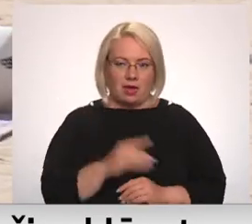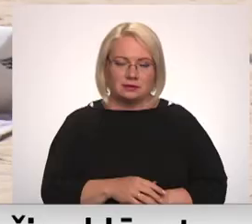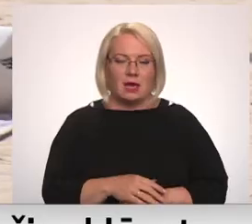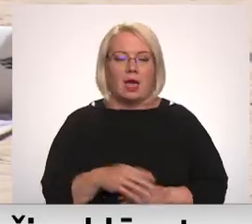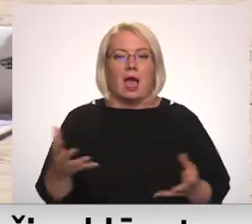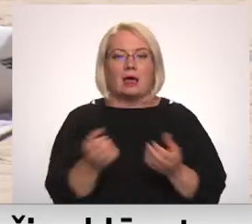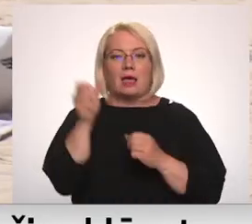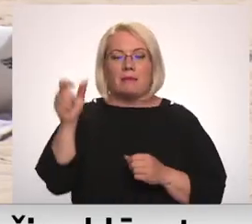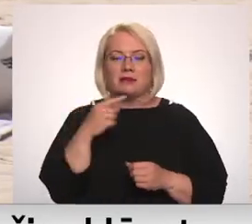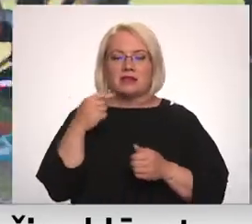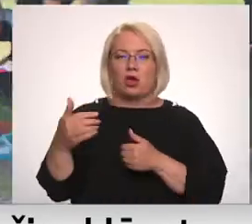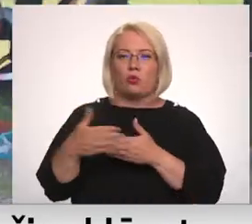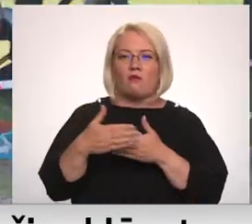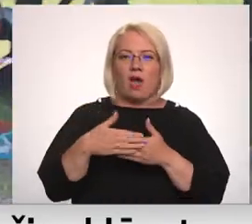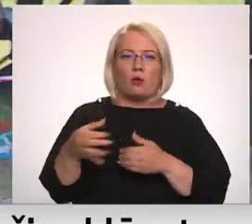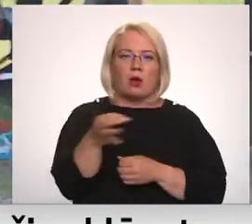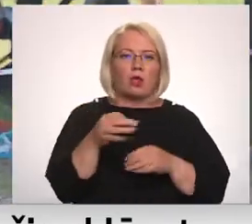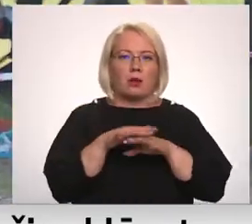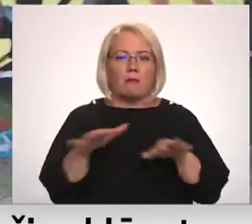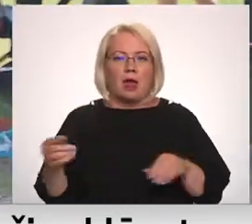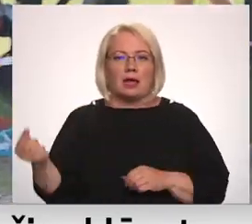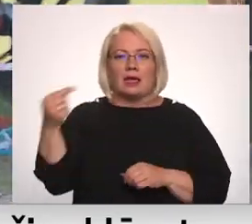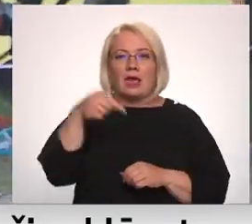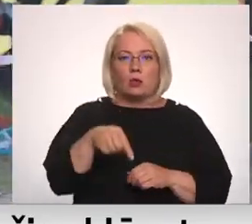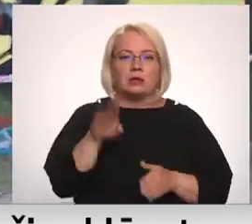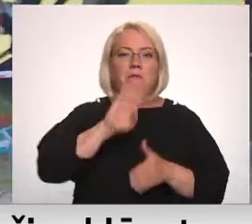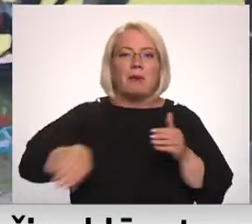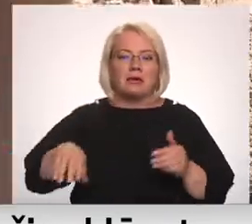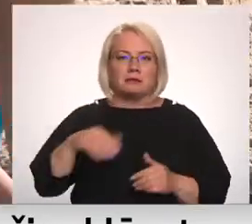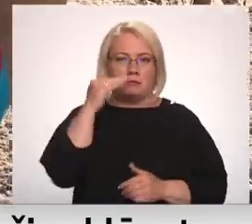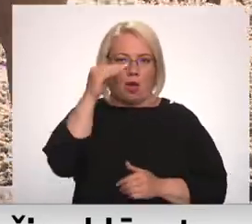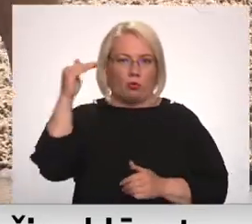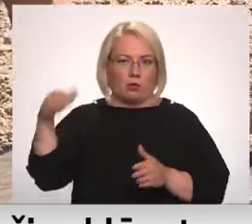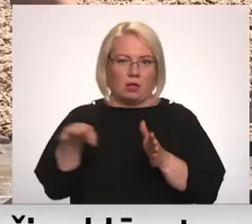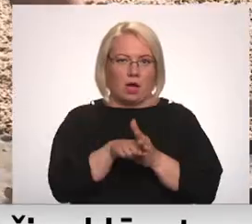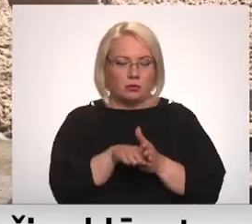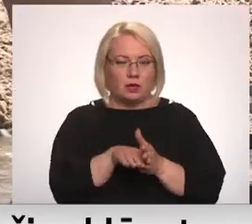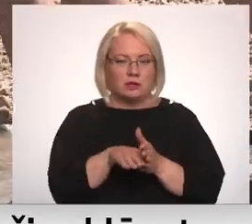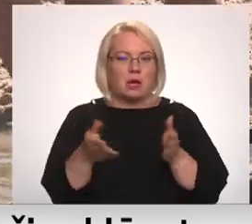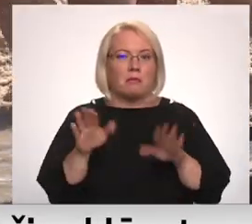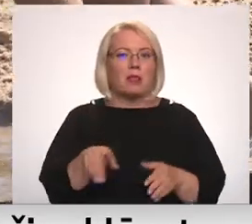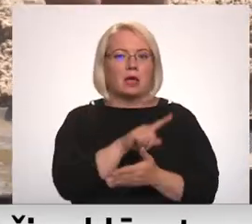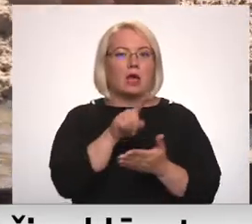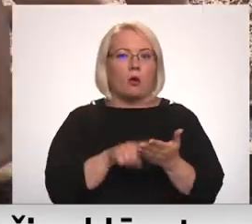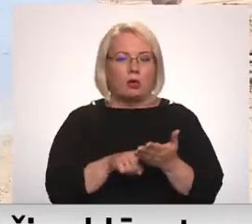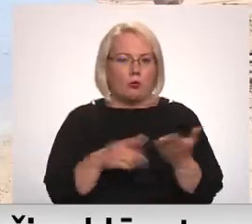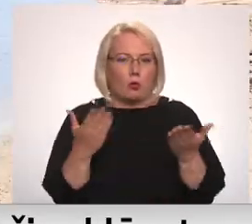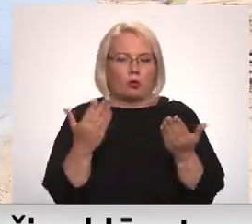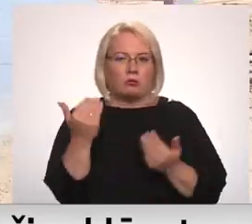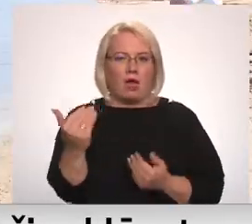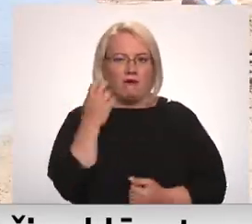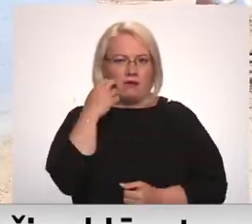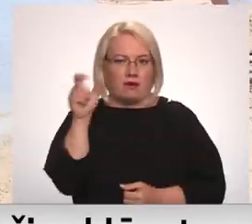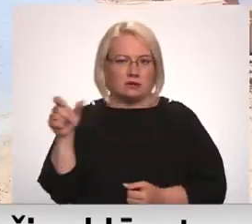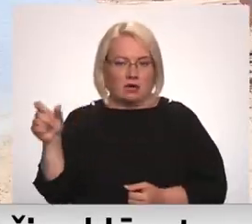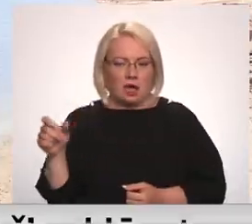ka tuvāko mikrorajonu bērni nereti ierodas peldēt vispār bez pieaugušajiem. Tad palīdzot jautājums, kur ir tavi vecāki? Cilvēki